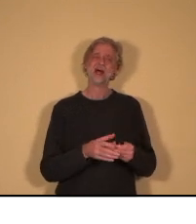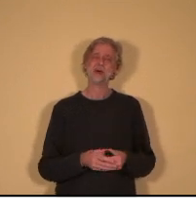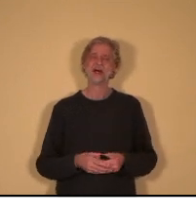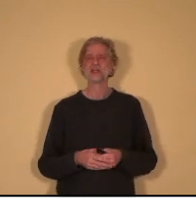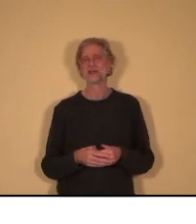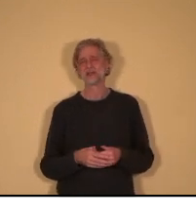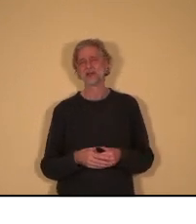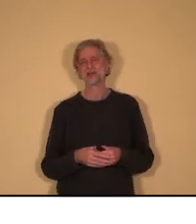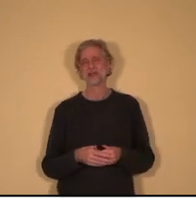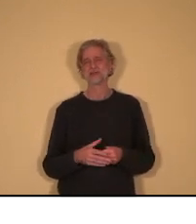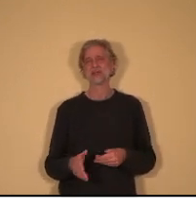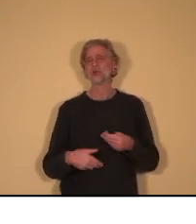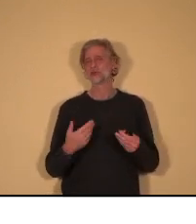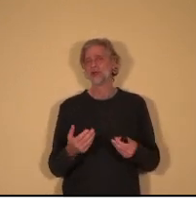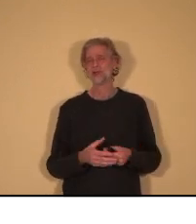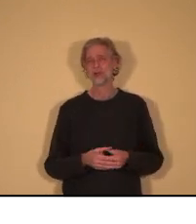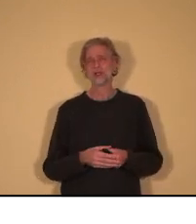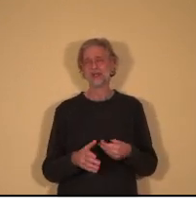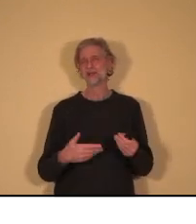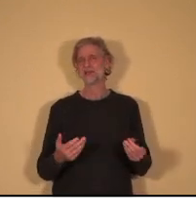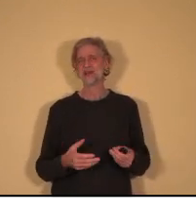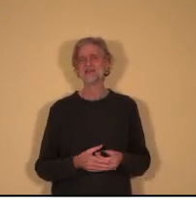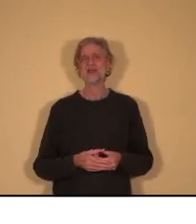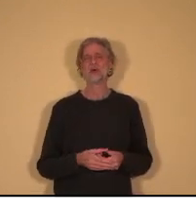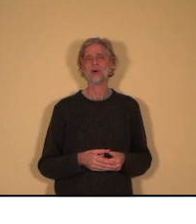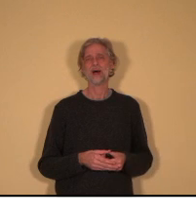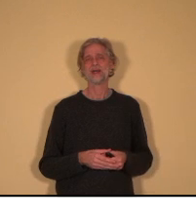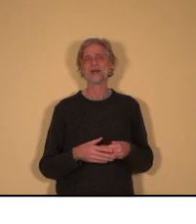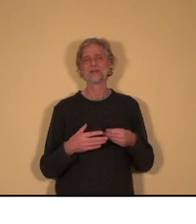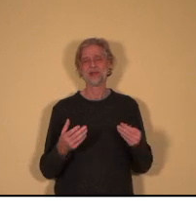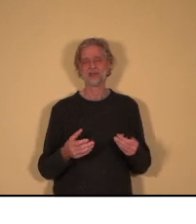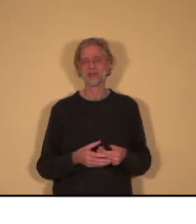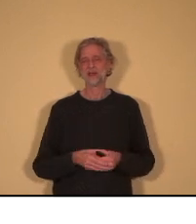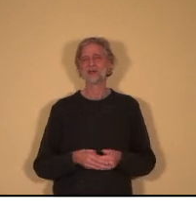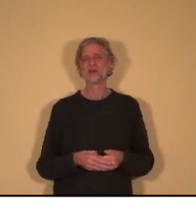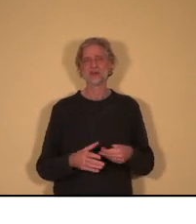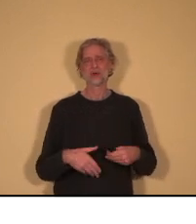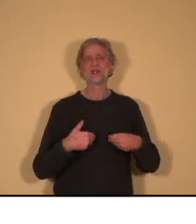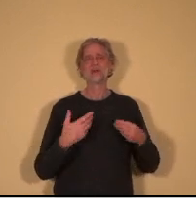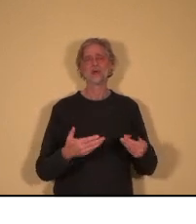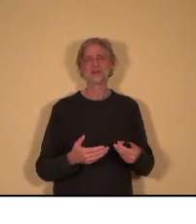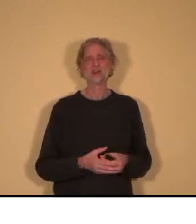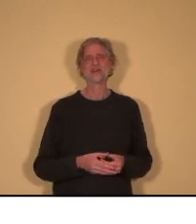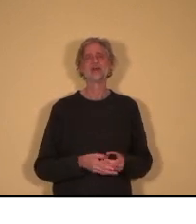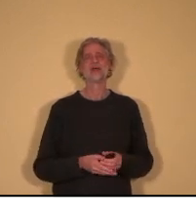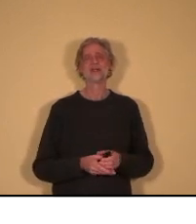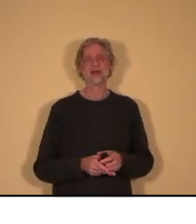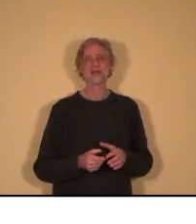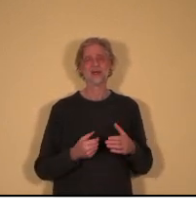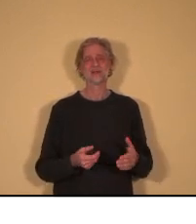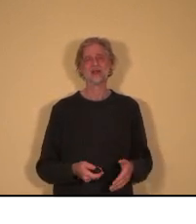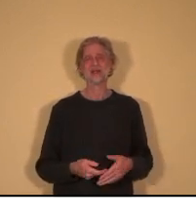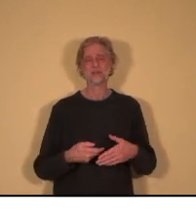in Teilbereichen wirtschaftlich ist. Hier muss durch geänderte Gesetzgebung auch eingegriffen werden, sodass wir solche Prozesse